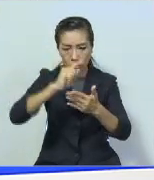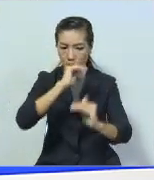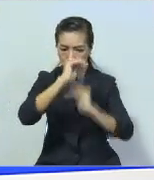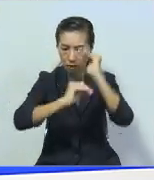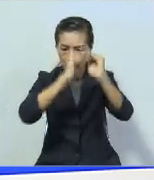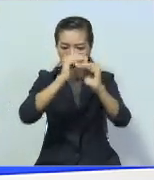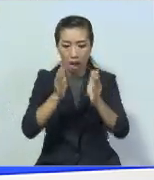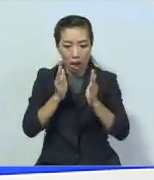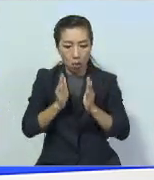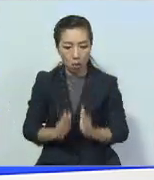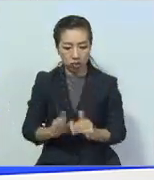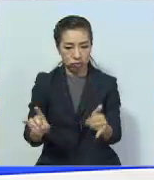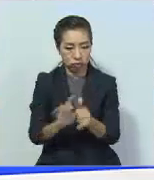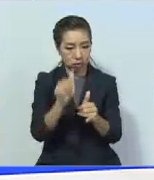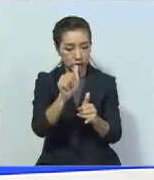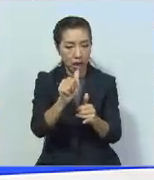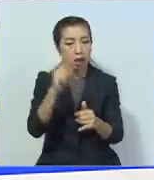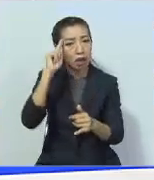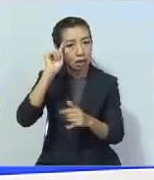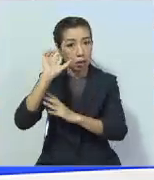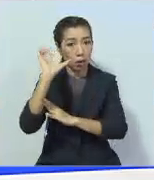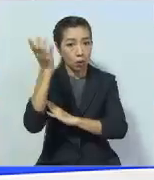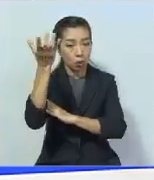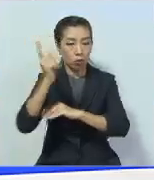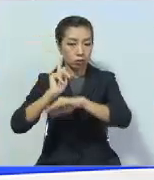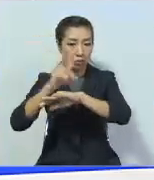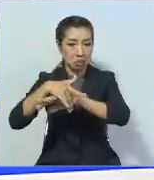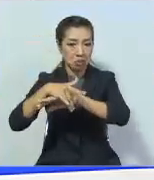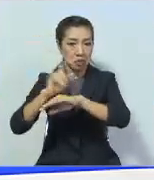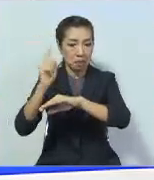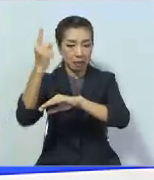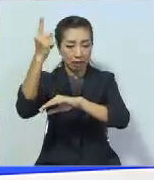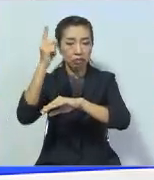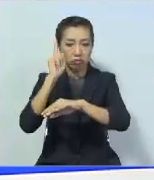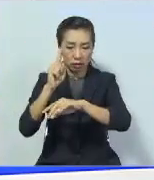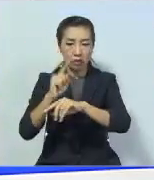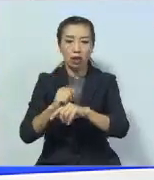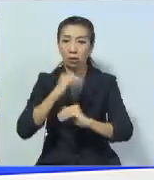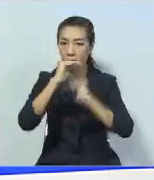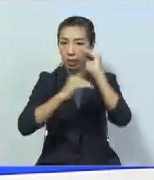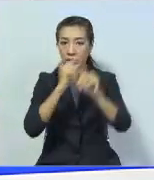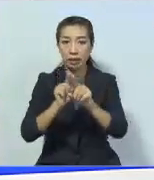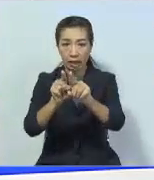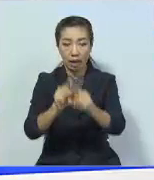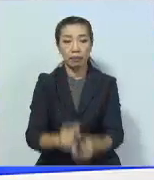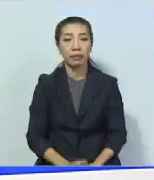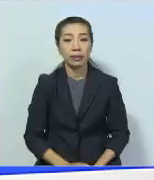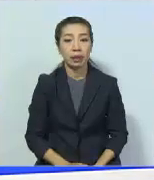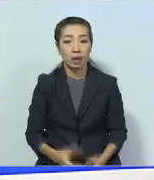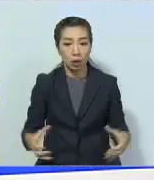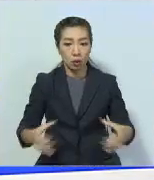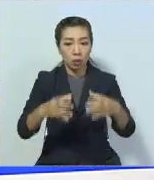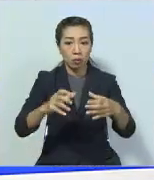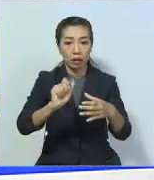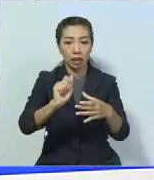นุษย์และก็ขับเคลื่อนการเติบโตของโลกยุคดิจิทัลพร้อมทั้งแสดงความเชื่อมั่นนะครับว่าเอเปกยังคงเป็นกร